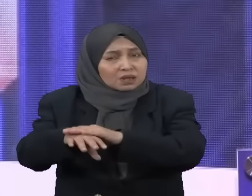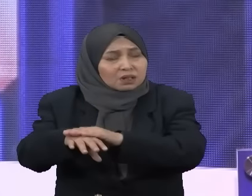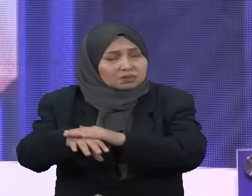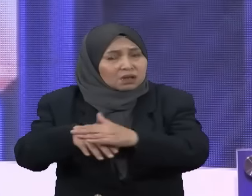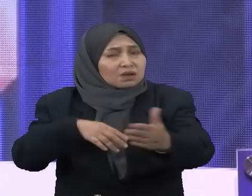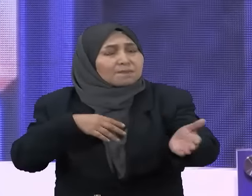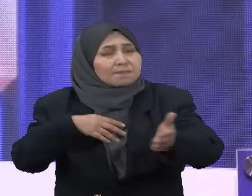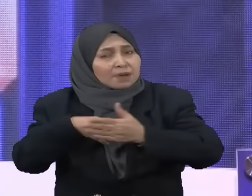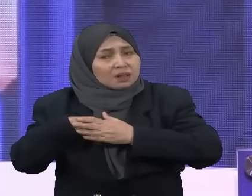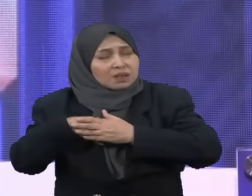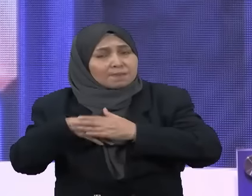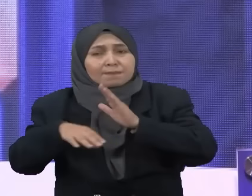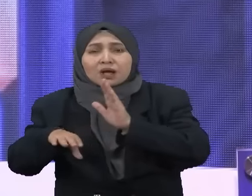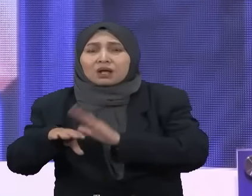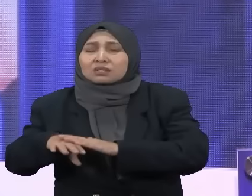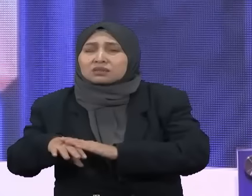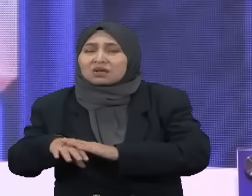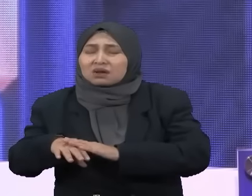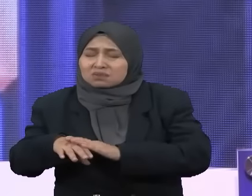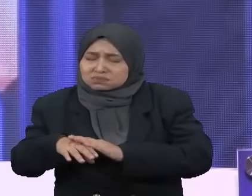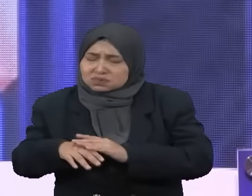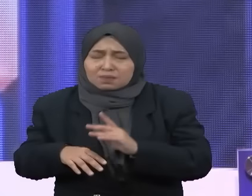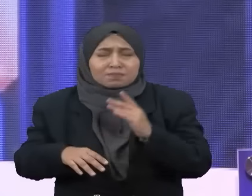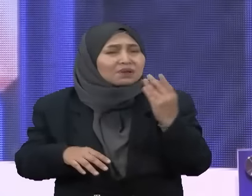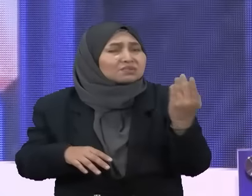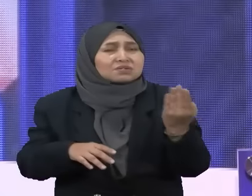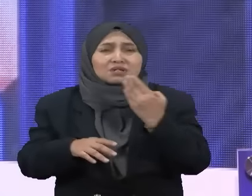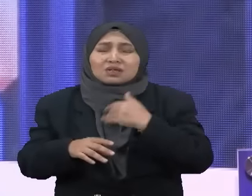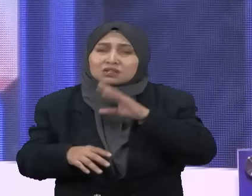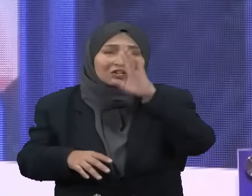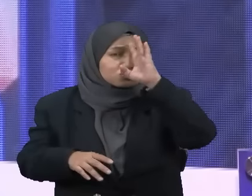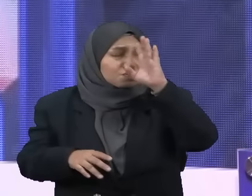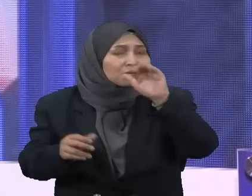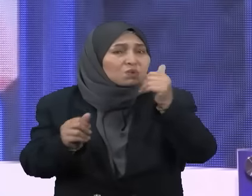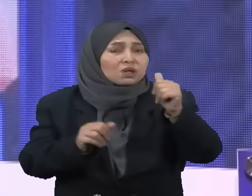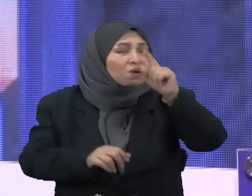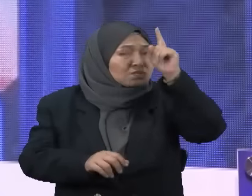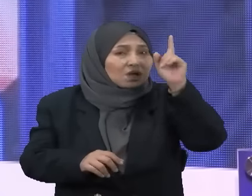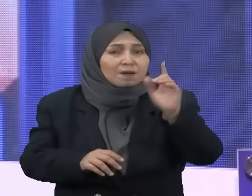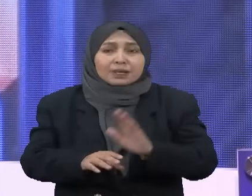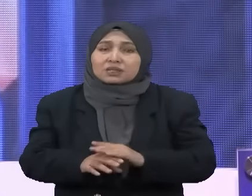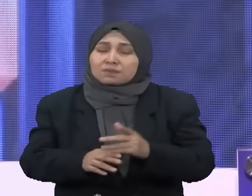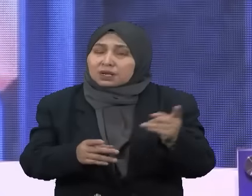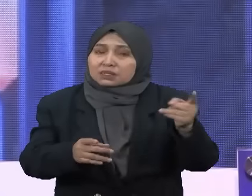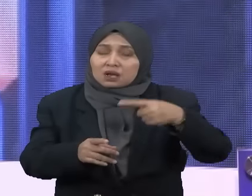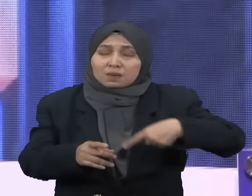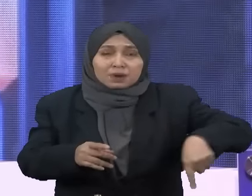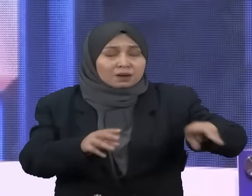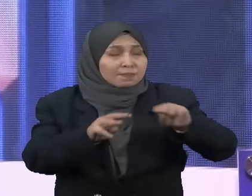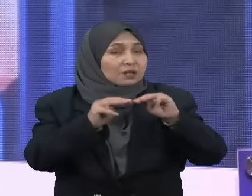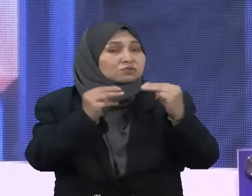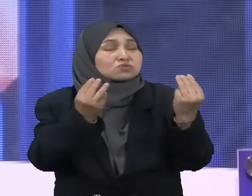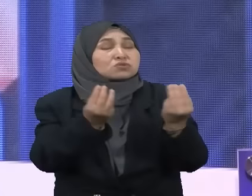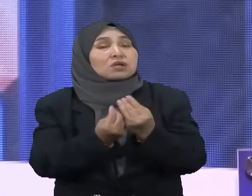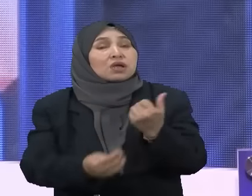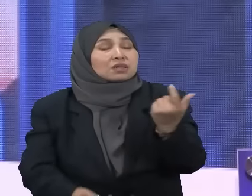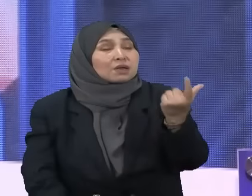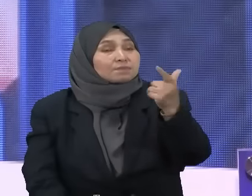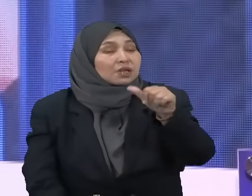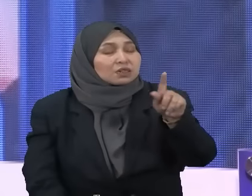kembali kepada fitrah yang telah diciptakan Allah Subhanahu Wa Taala kepada mereka. Kaum Nabi Lut, kita sebutkan sebentar tadi, mereka